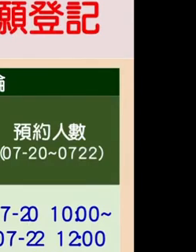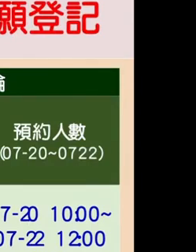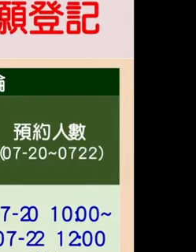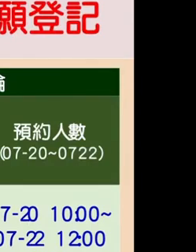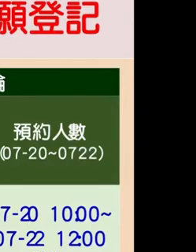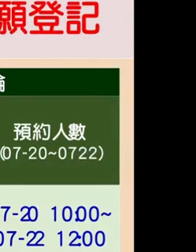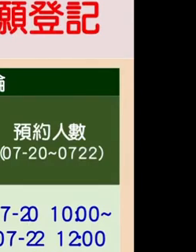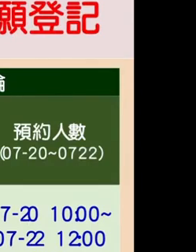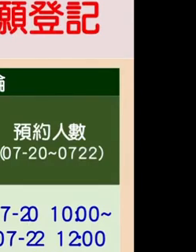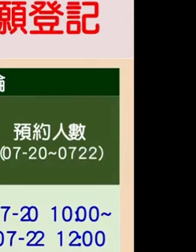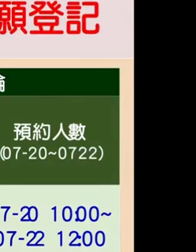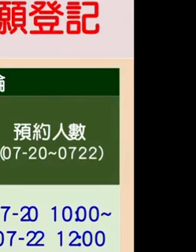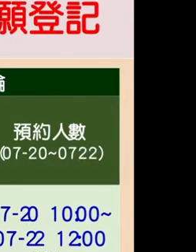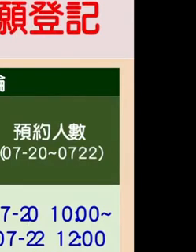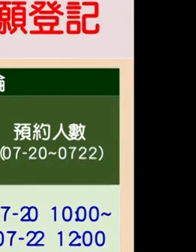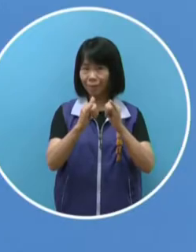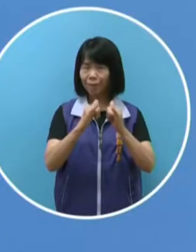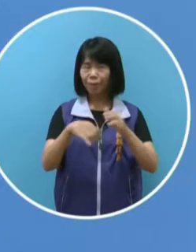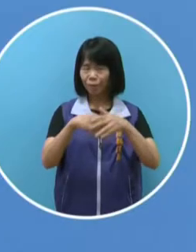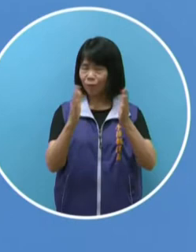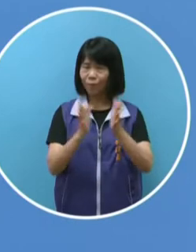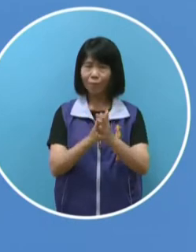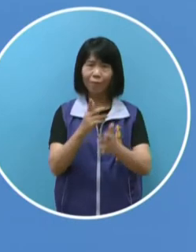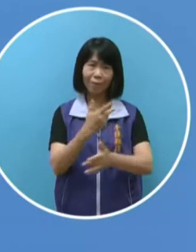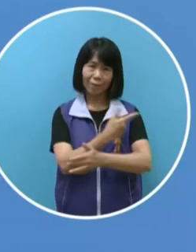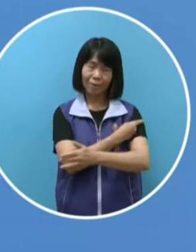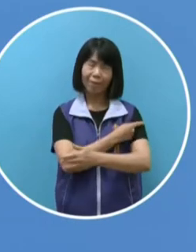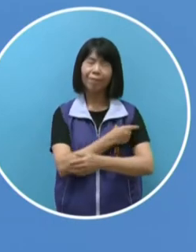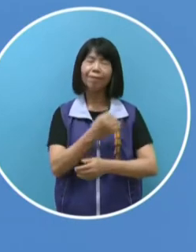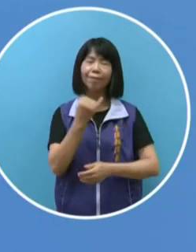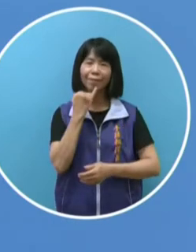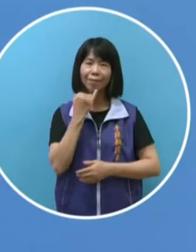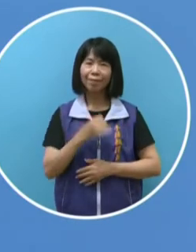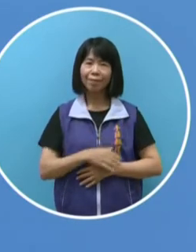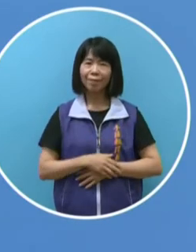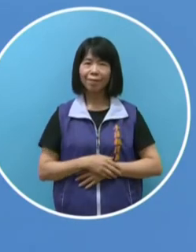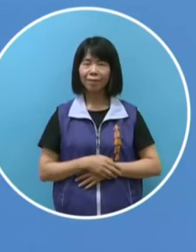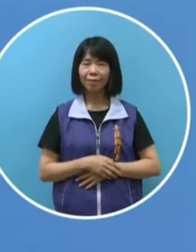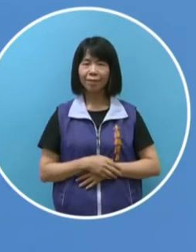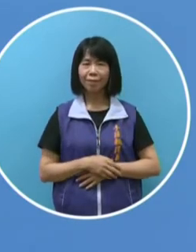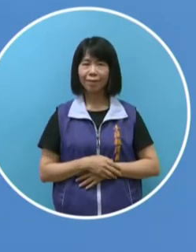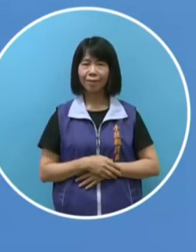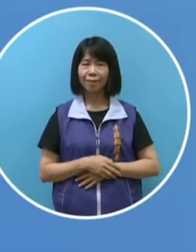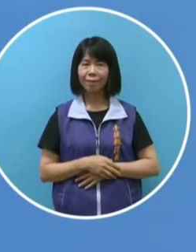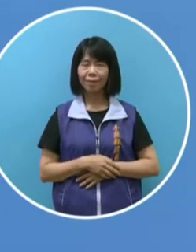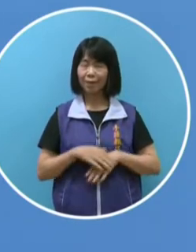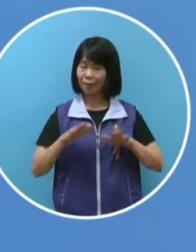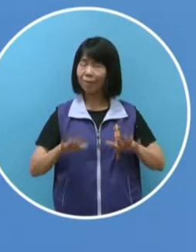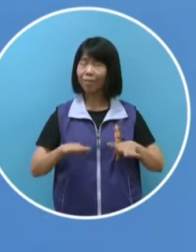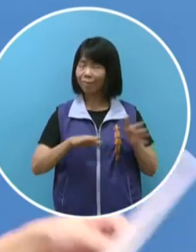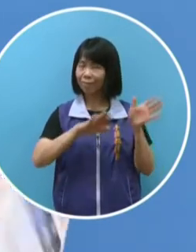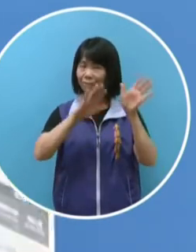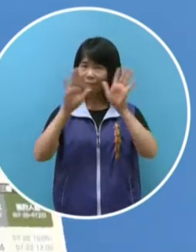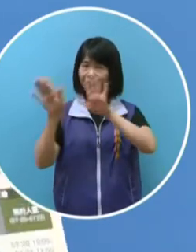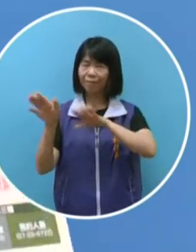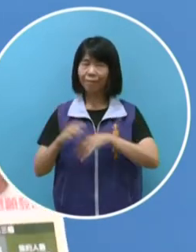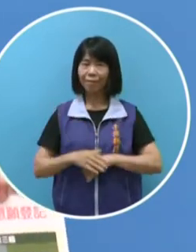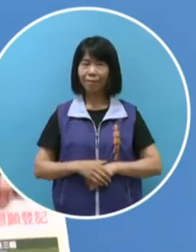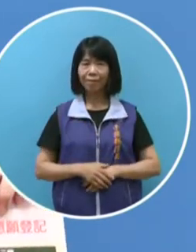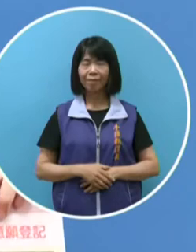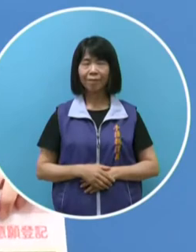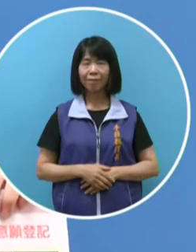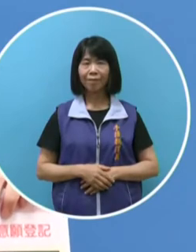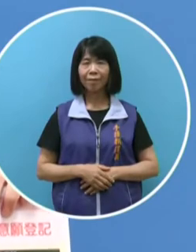也将进行第三轮的疫苗施打。第6、8、9、10类的民众要注意手机简讯施打时